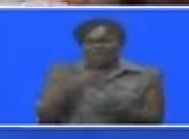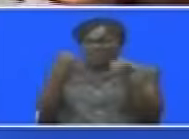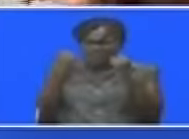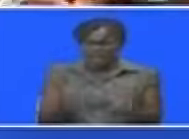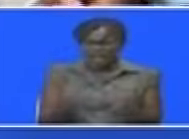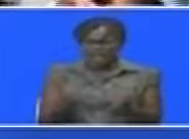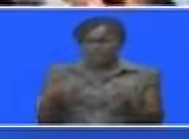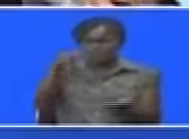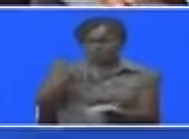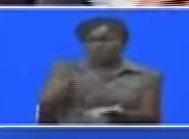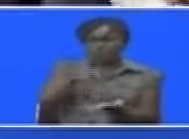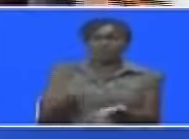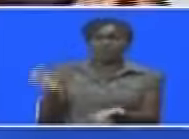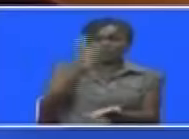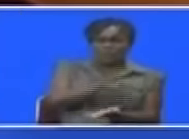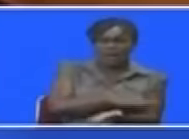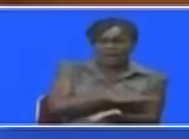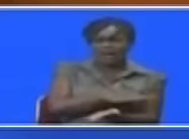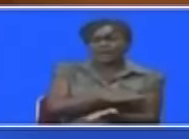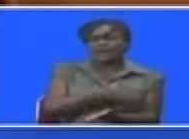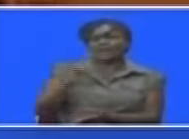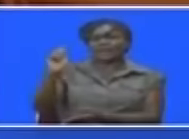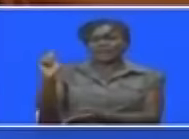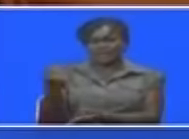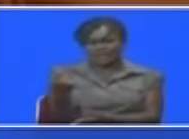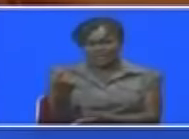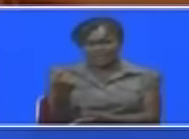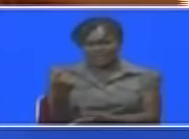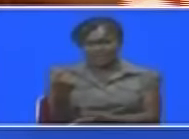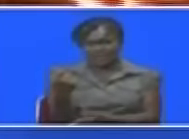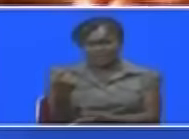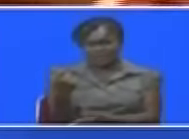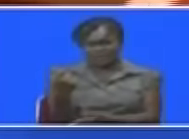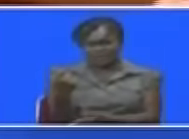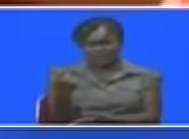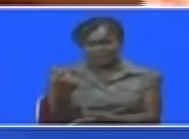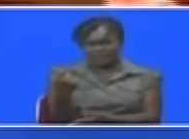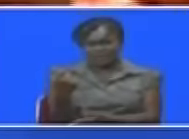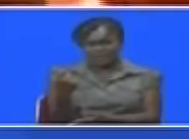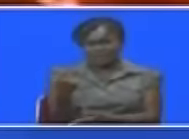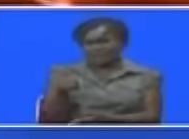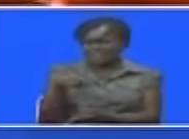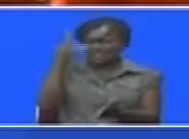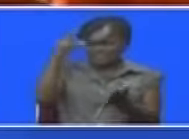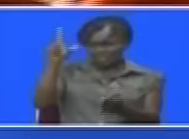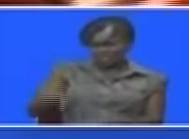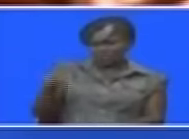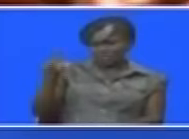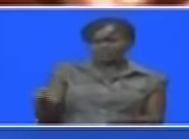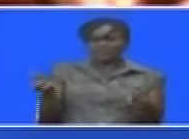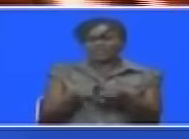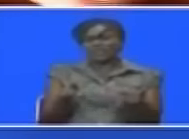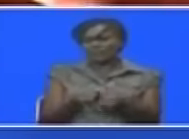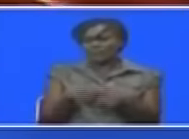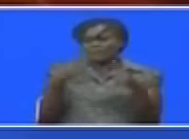sana kurejea walikotoka baada kufanya kile wanachoita walevi, kupewa kwa bei nafuu. Hata